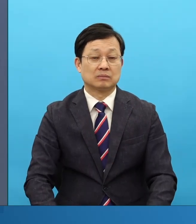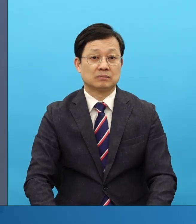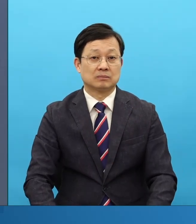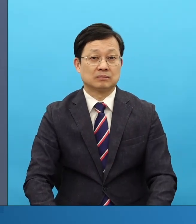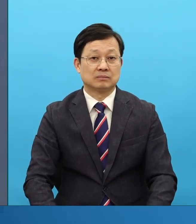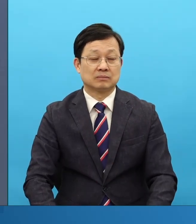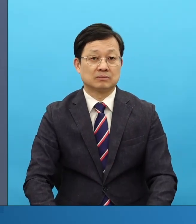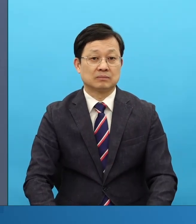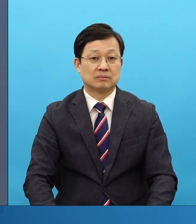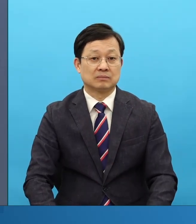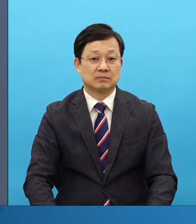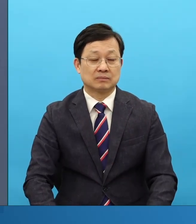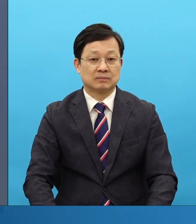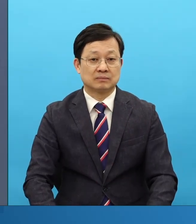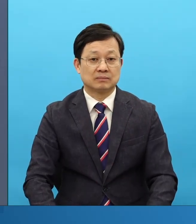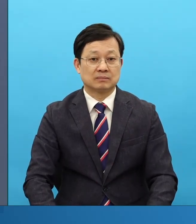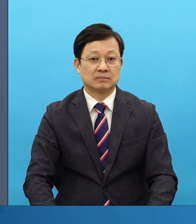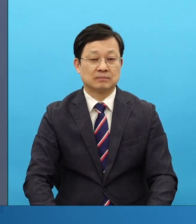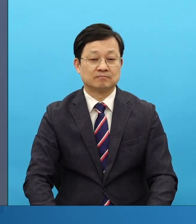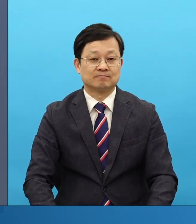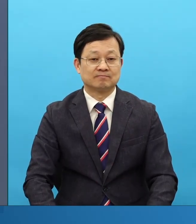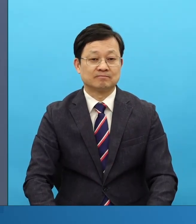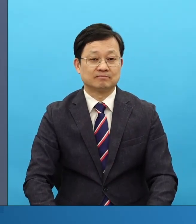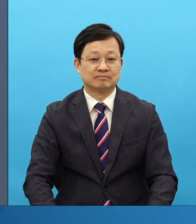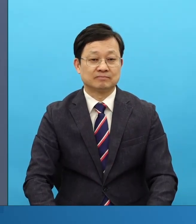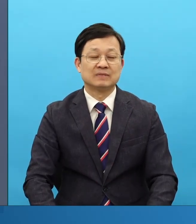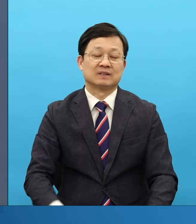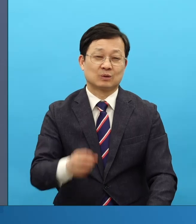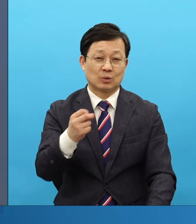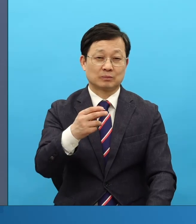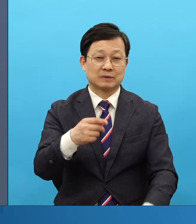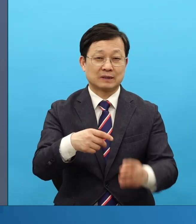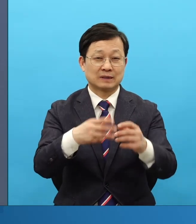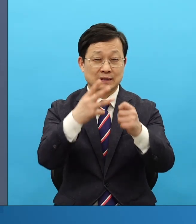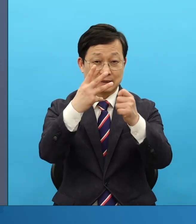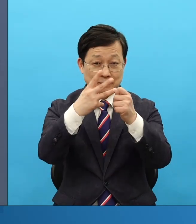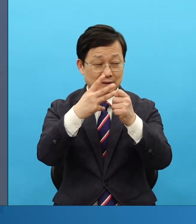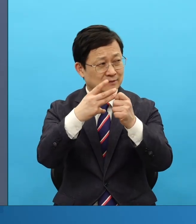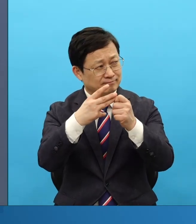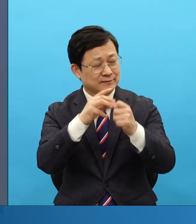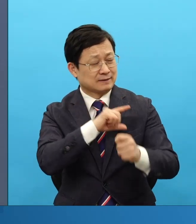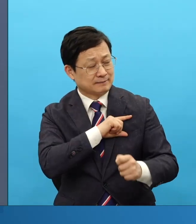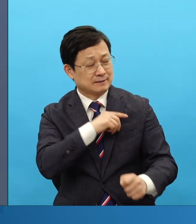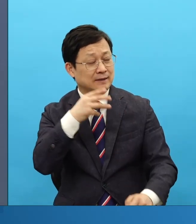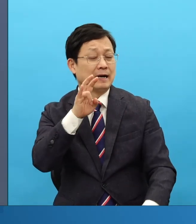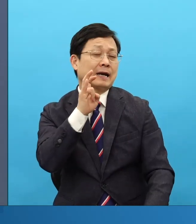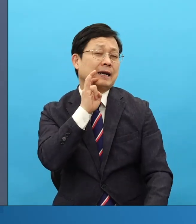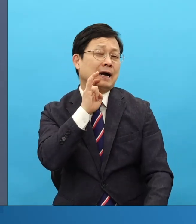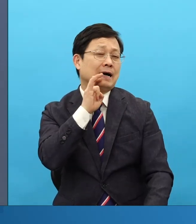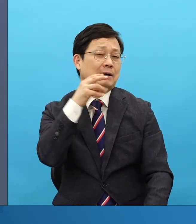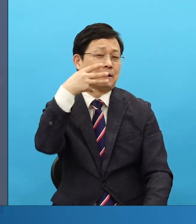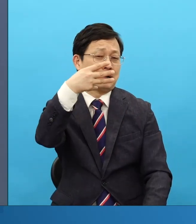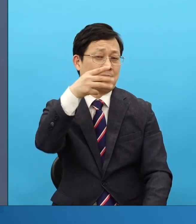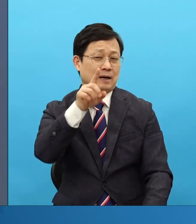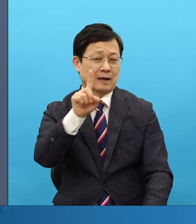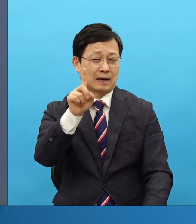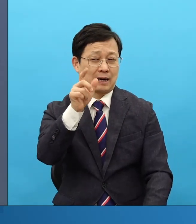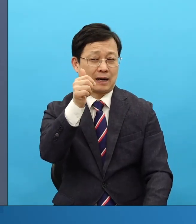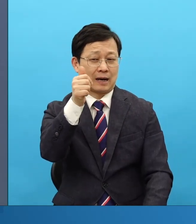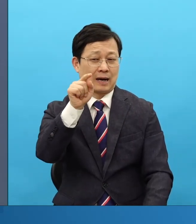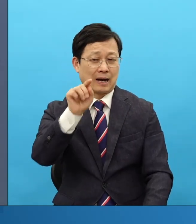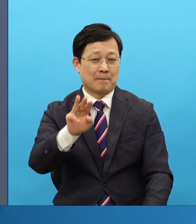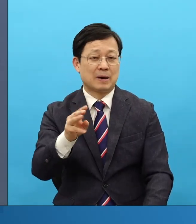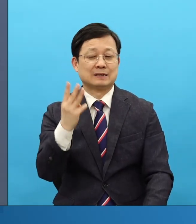사람이 가난당당한 사람 한 명 있는데 그 사람이 기생 라합입니다. One person who saw them come into the land of Canaan, that was the prostitute Rahab.